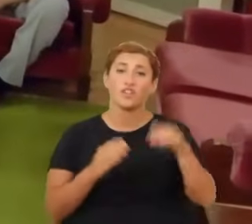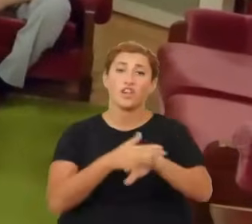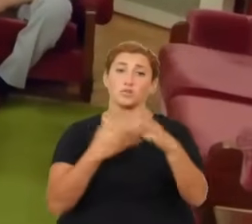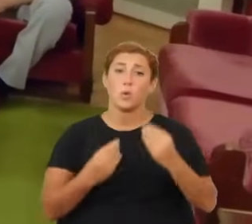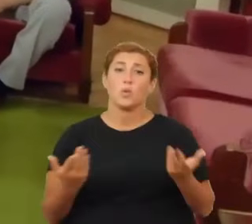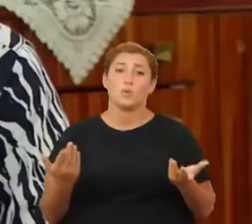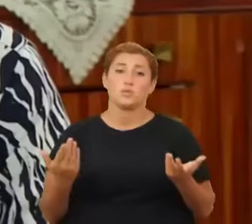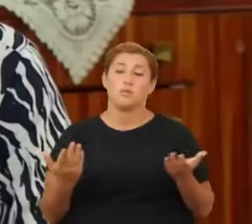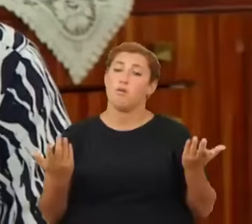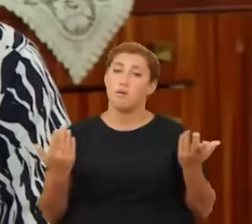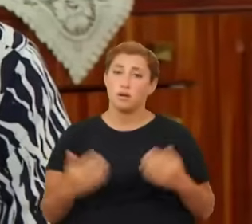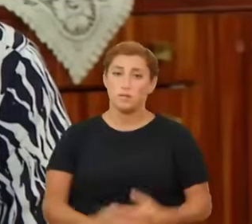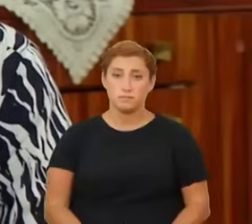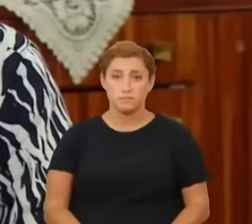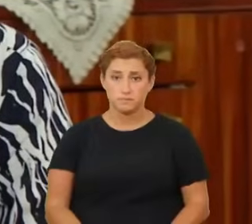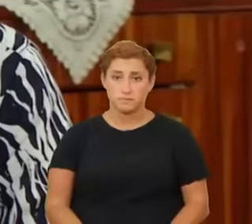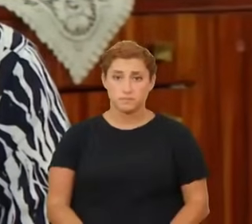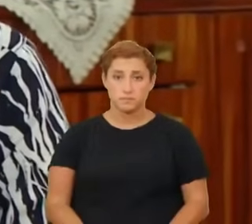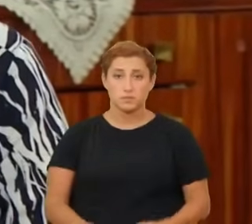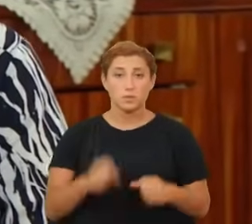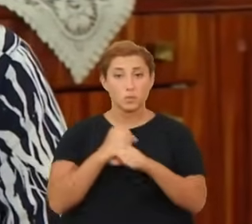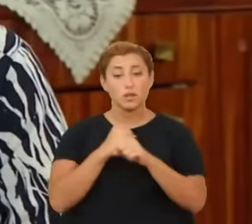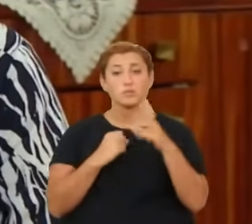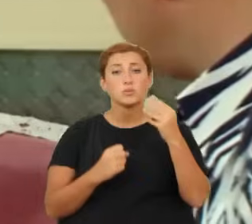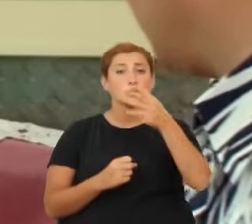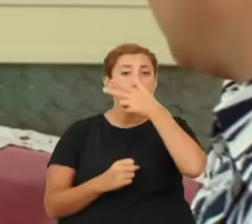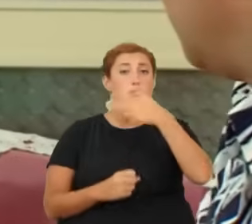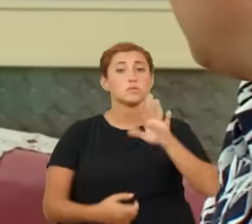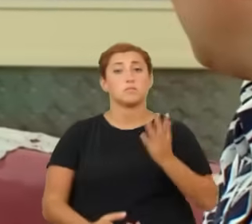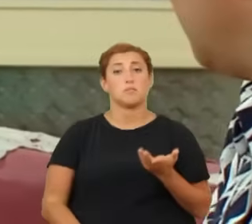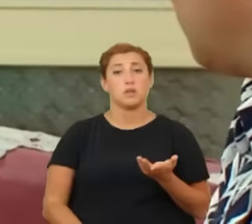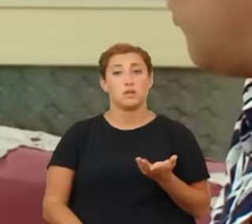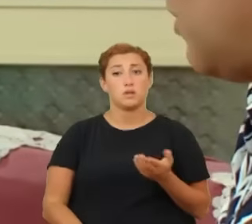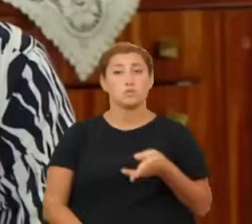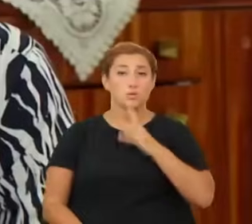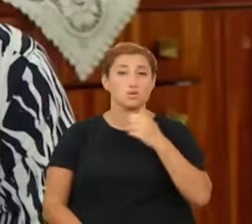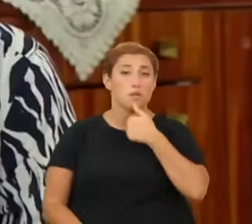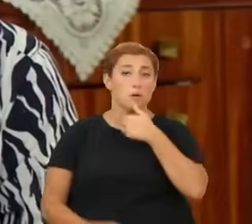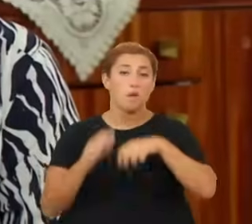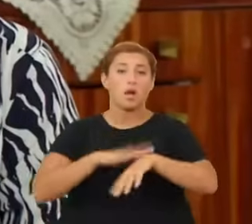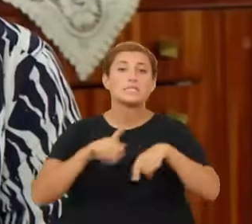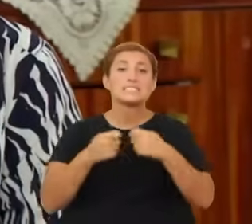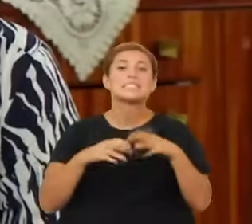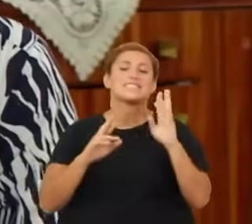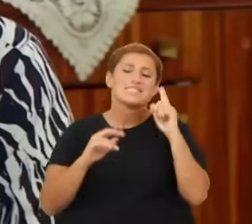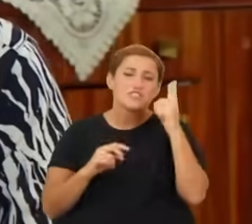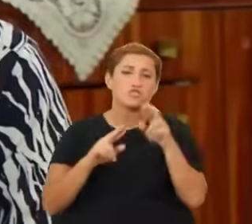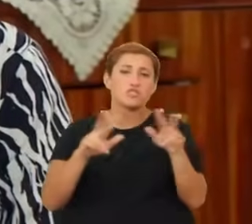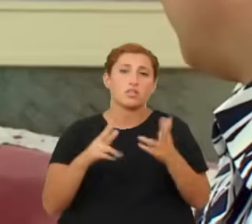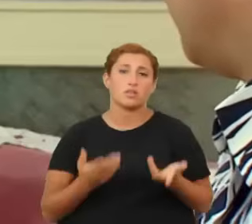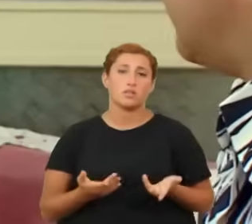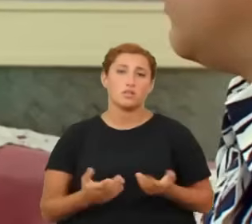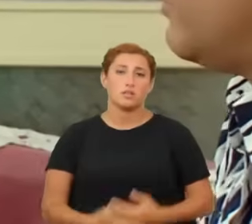kalıyoruz ya. Misafirler uğurlanmış. Gülenciğim bu kadar üzülme. Sonuçta babanın ayağı kırılmadı, sadece